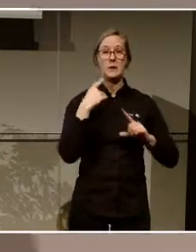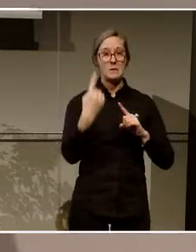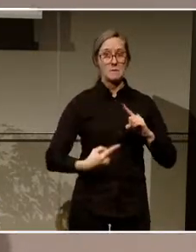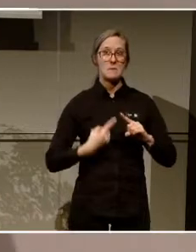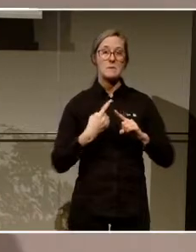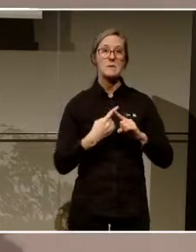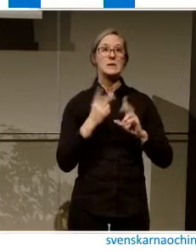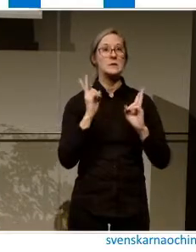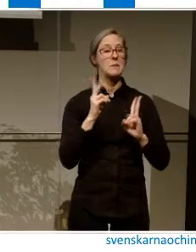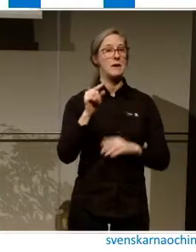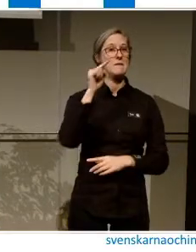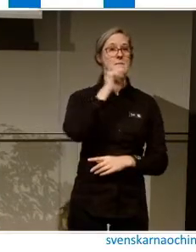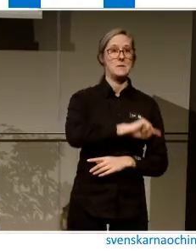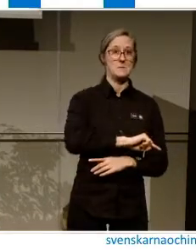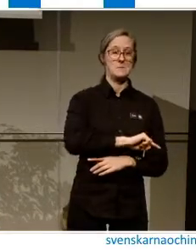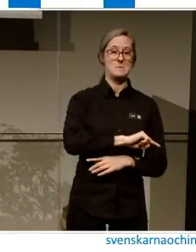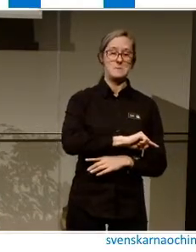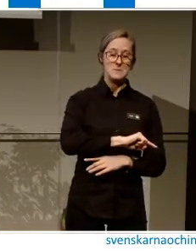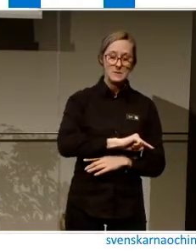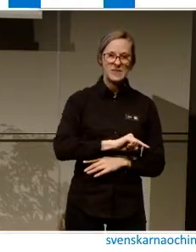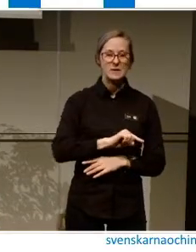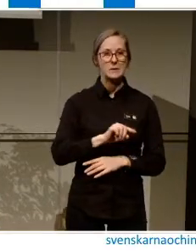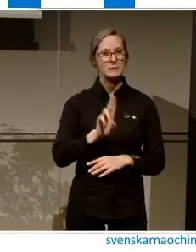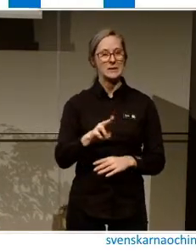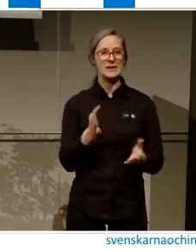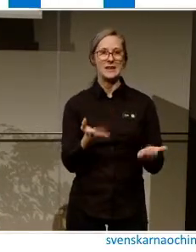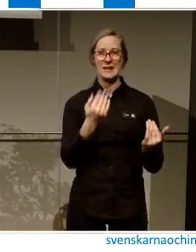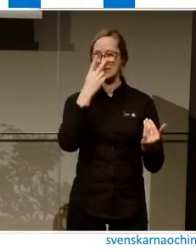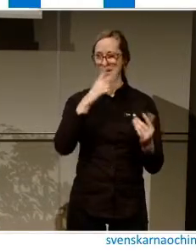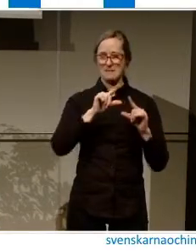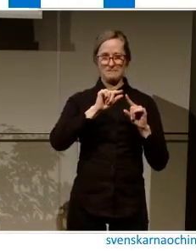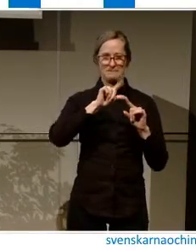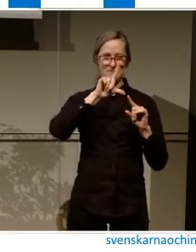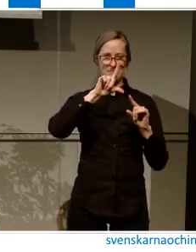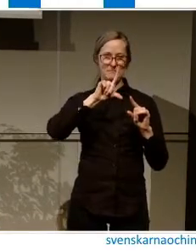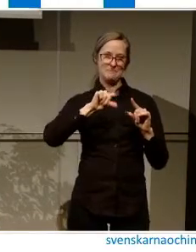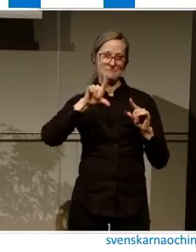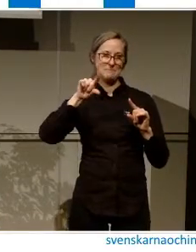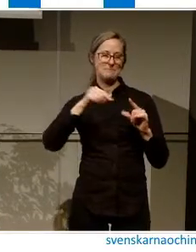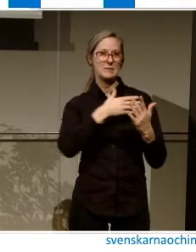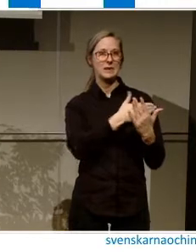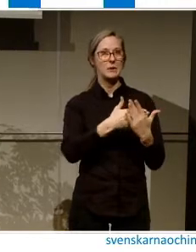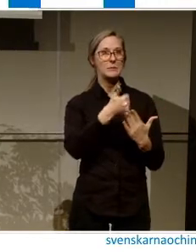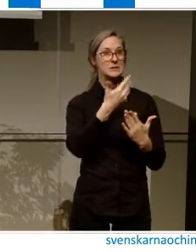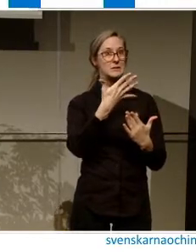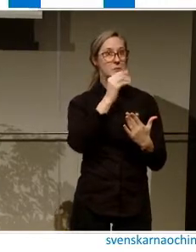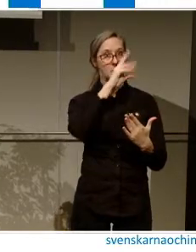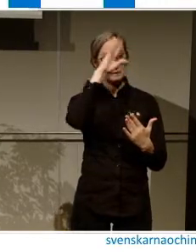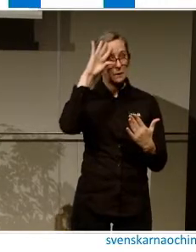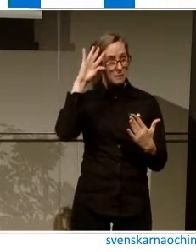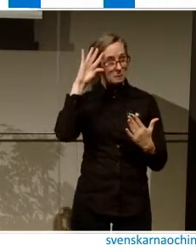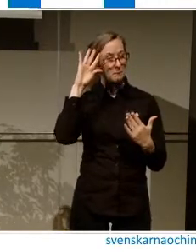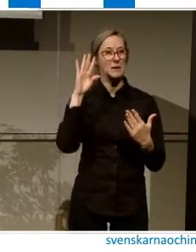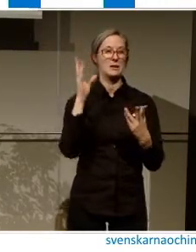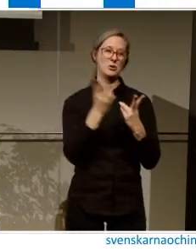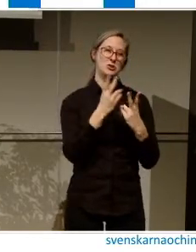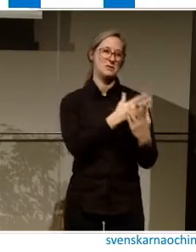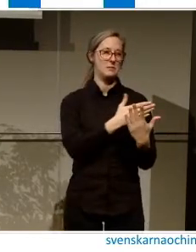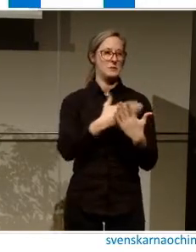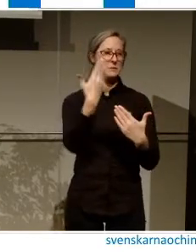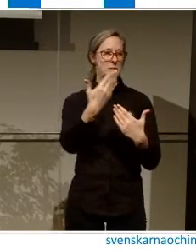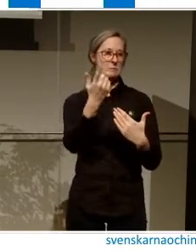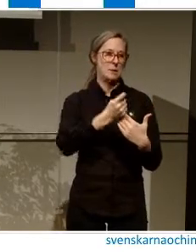många som gjorde det förra året. Och det är rätt så lätt att se här på staplarna att fram till 65 års ålder, alltså i arbetsför ålder,